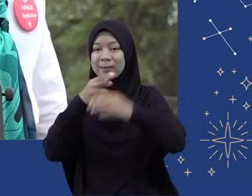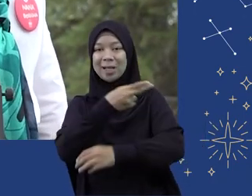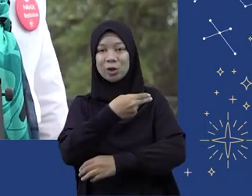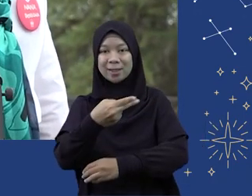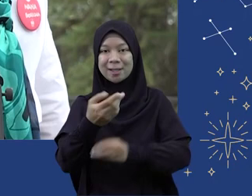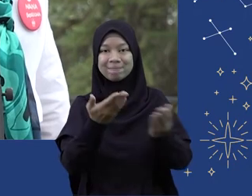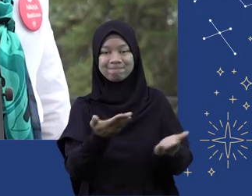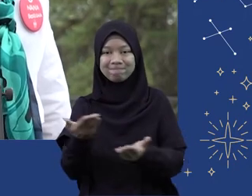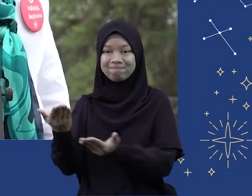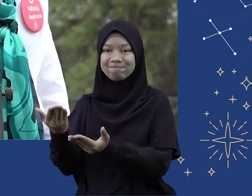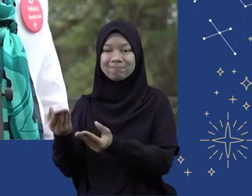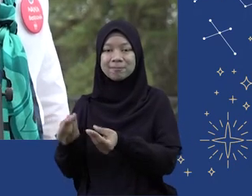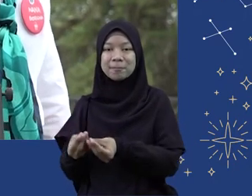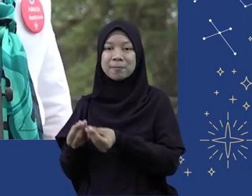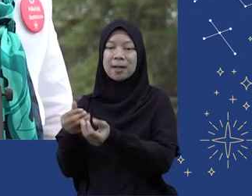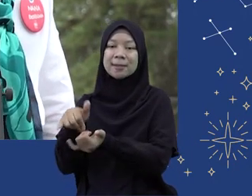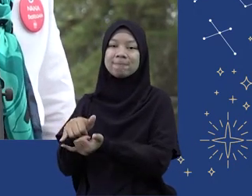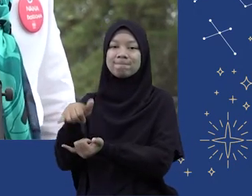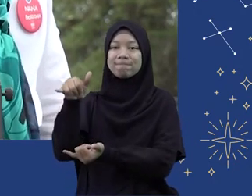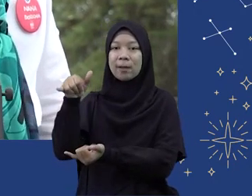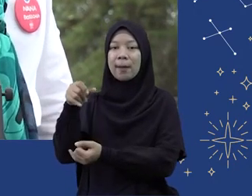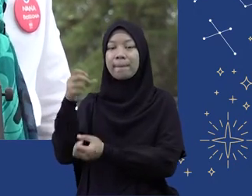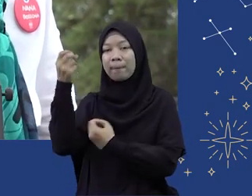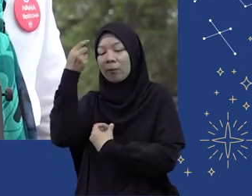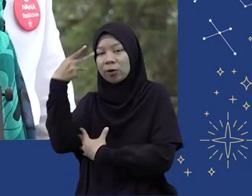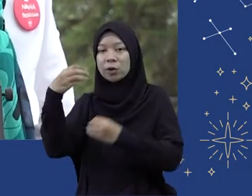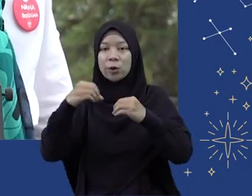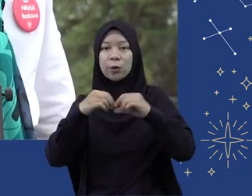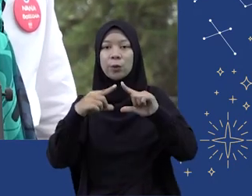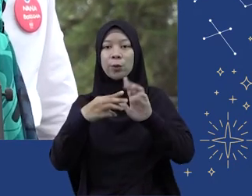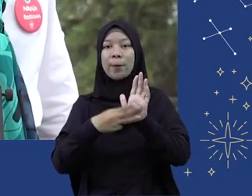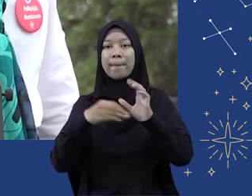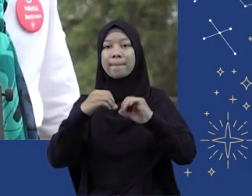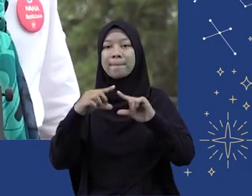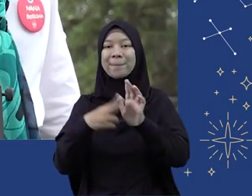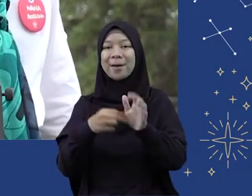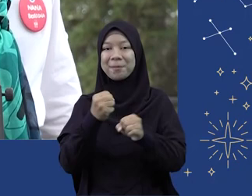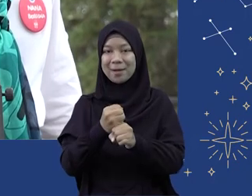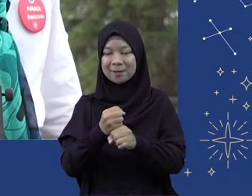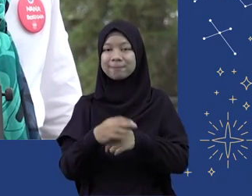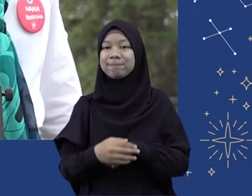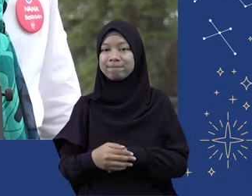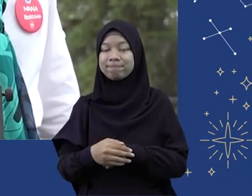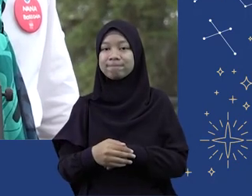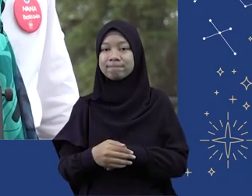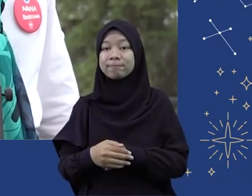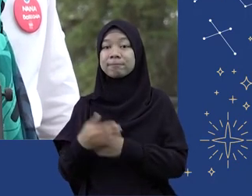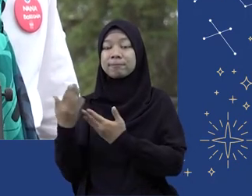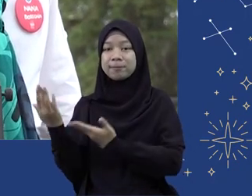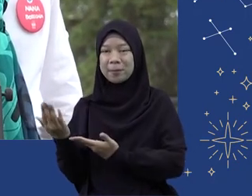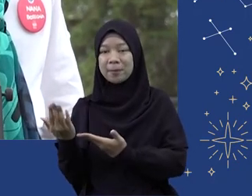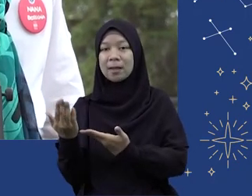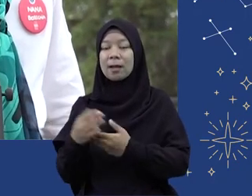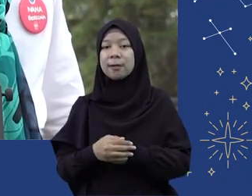silahkan untuk memberikan piagam penghargaan kepada Profesor Doktor Bambang Hidayat kami mohon Rektor ITB dengan Ketua Ikatan